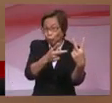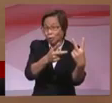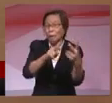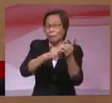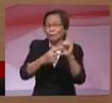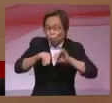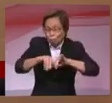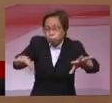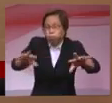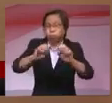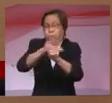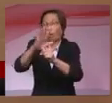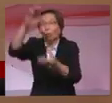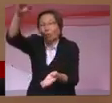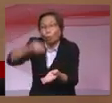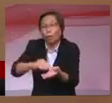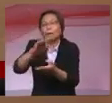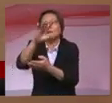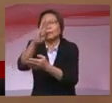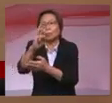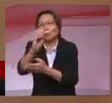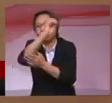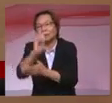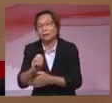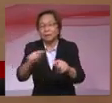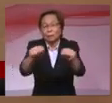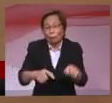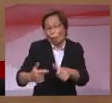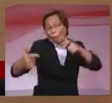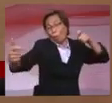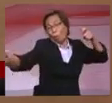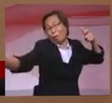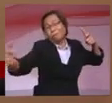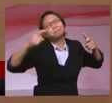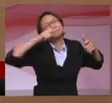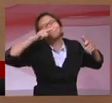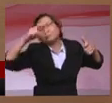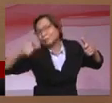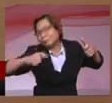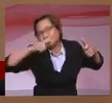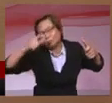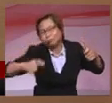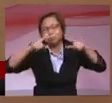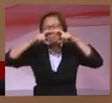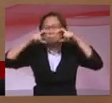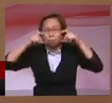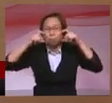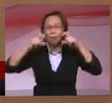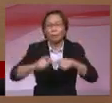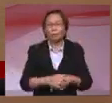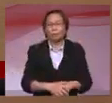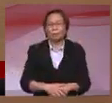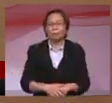itu kawasan yang luas, jadi tidak diwajibkan. Tetapi seperti yang saya sebutkan